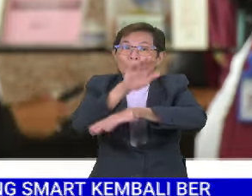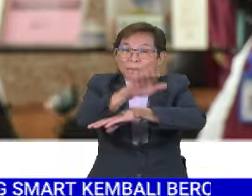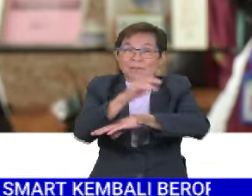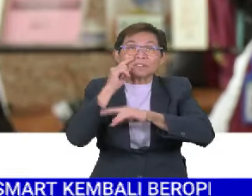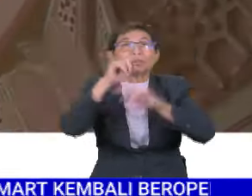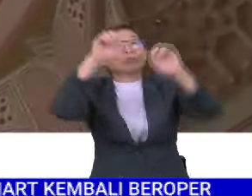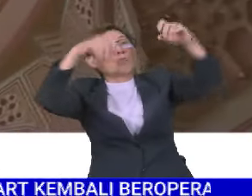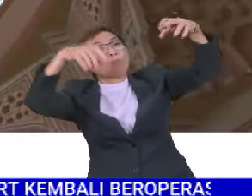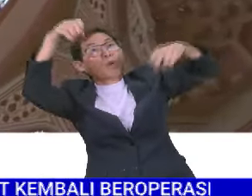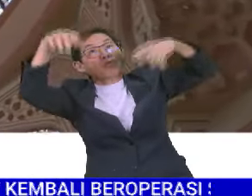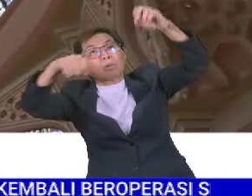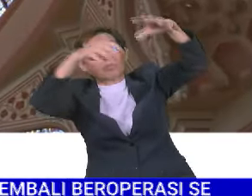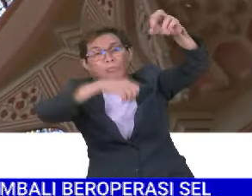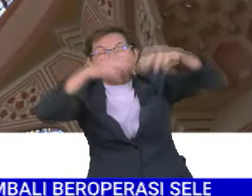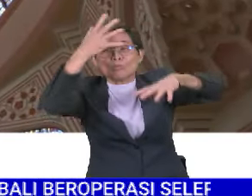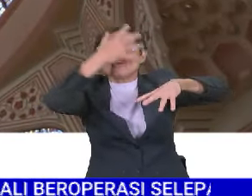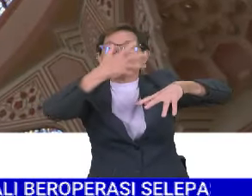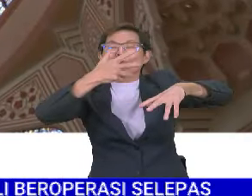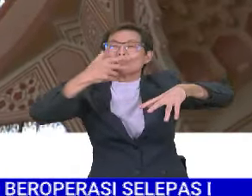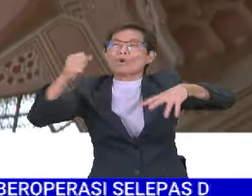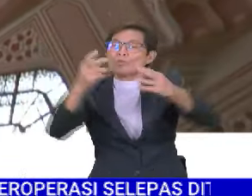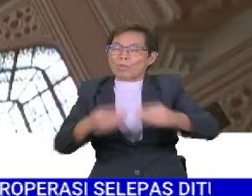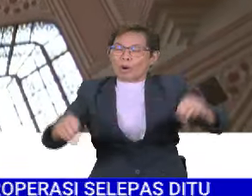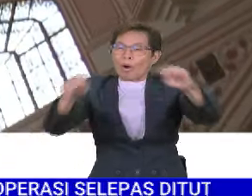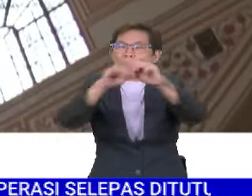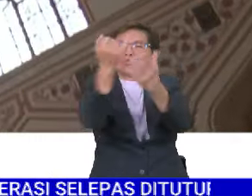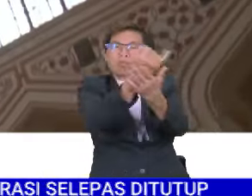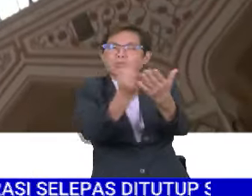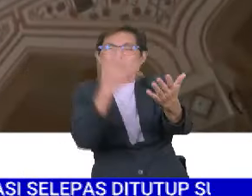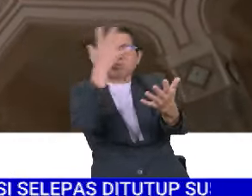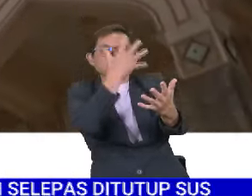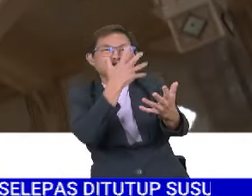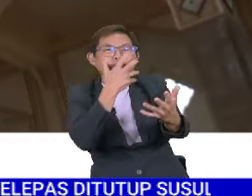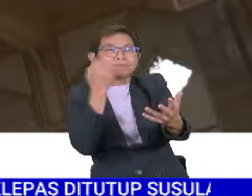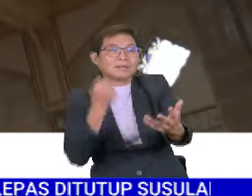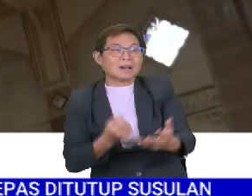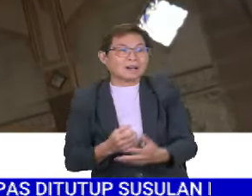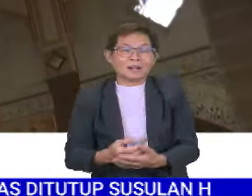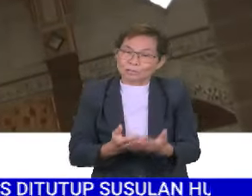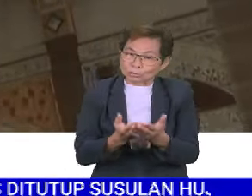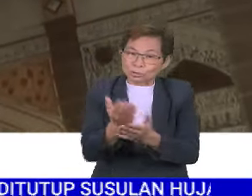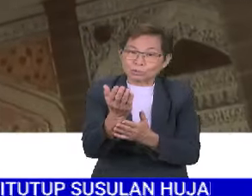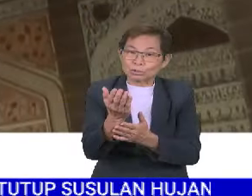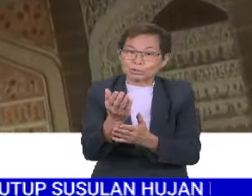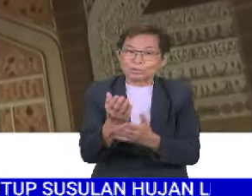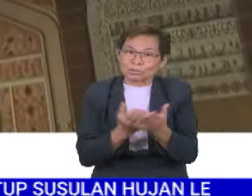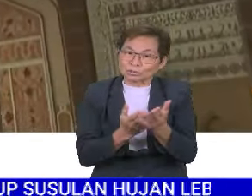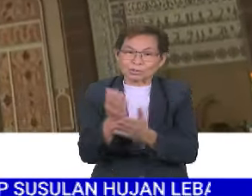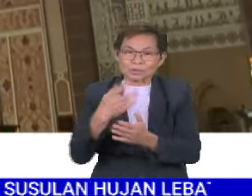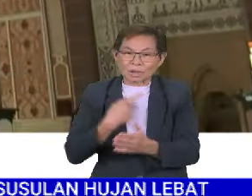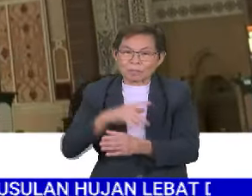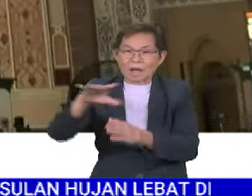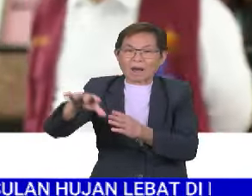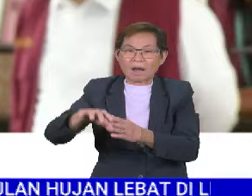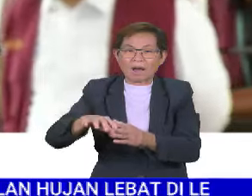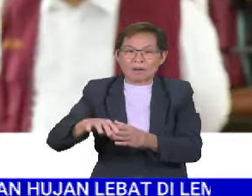tengok lampu-lampu, keindahan masjid tu dari segi bannernya. Secara tak langsung, kesempatan yang diberi itu kami ambil lah